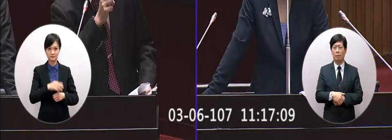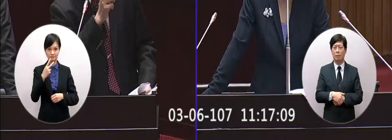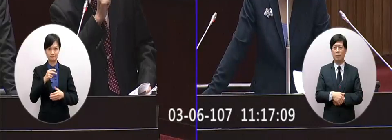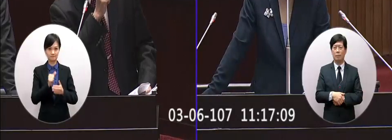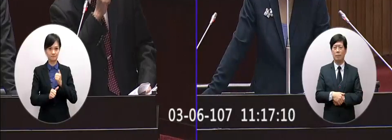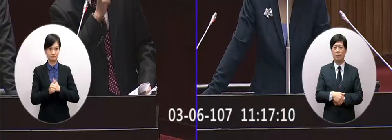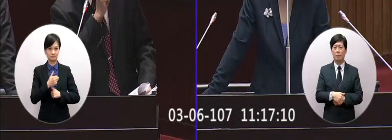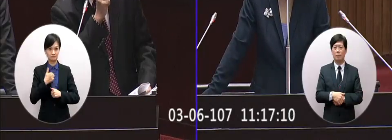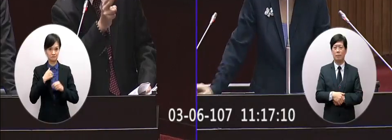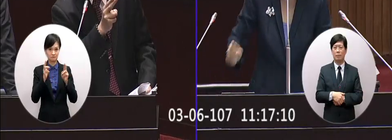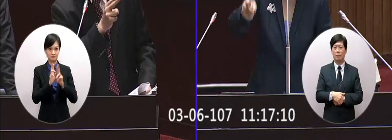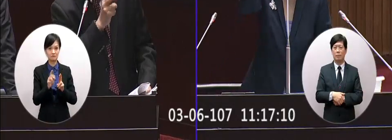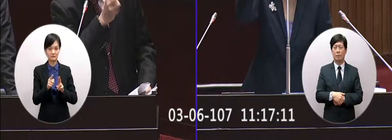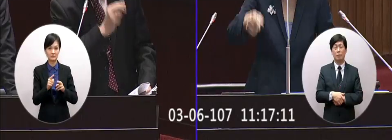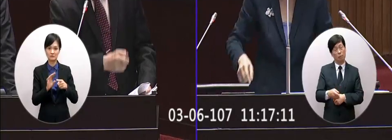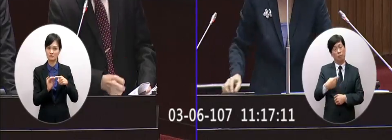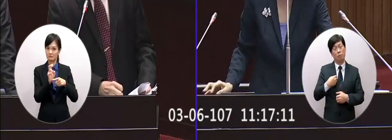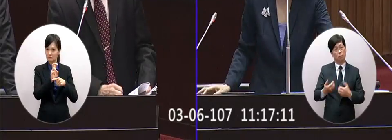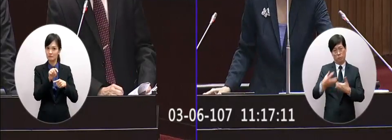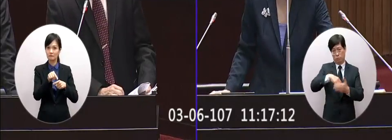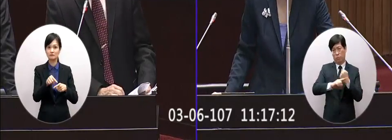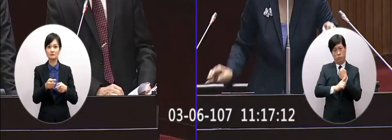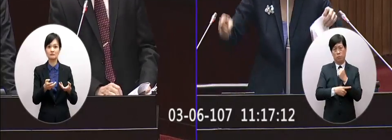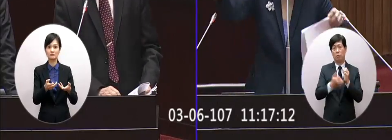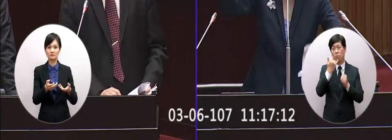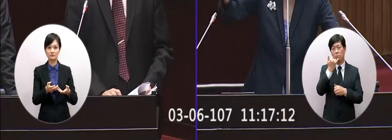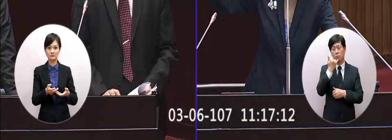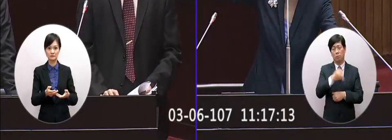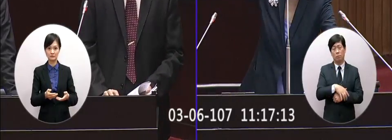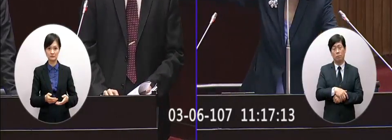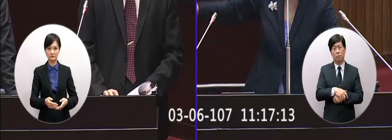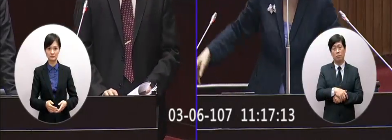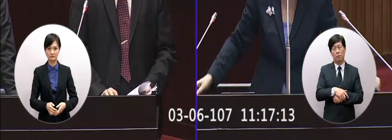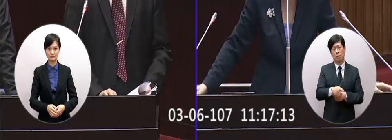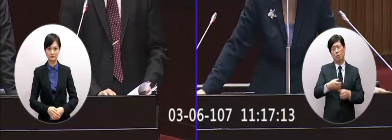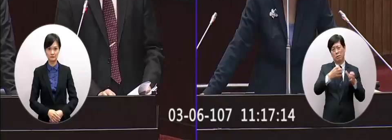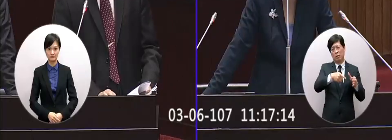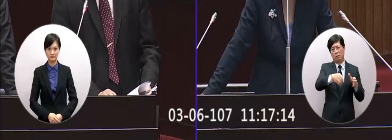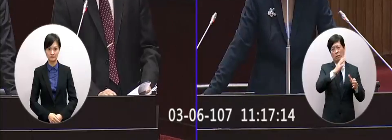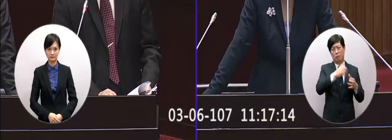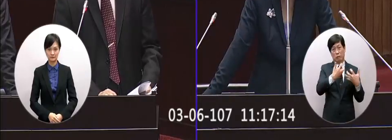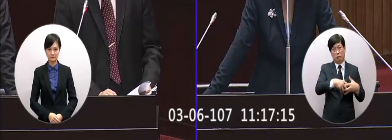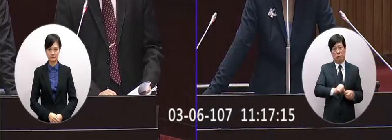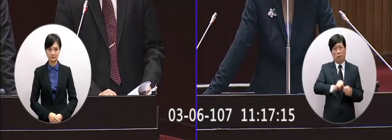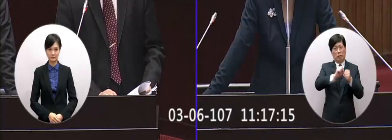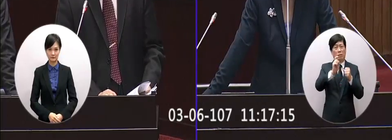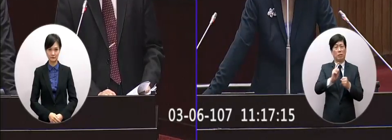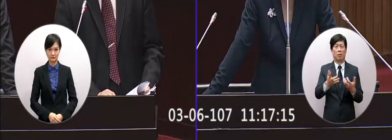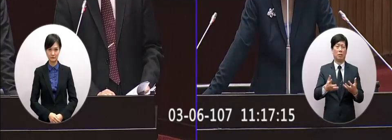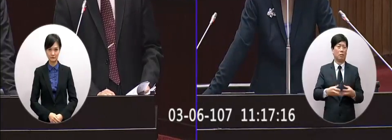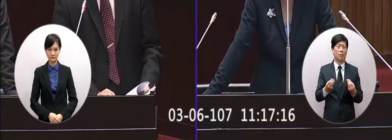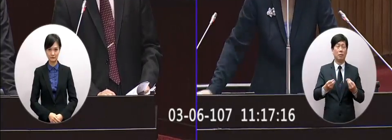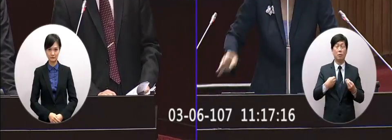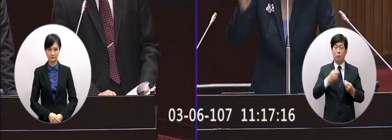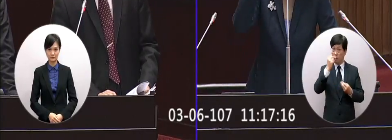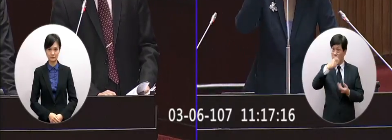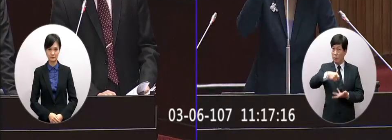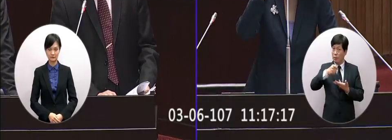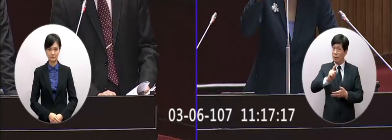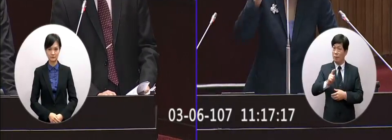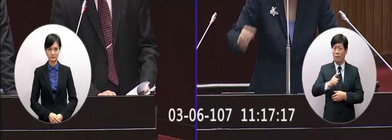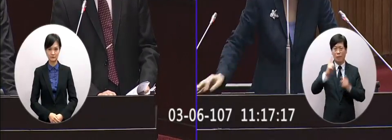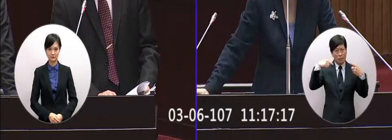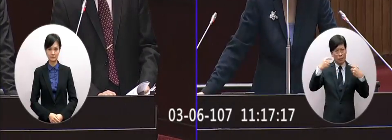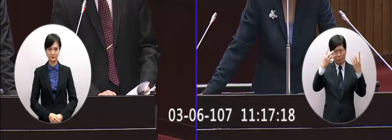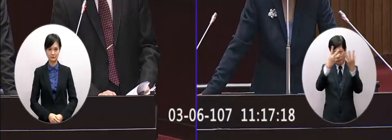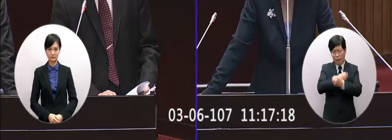能源20%是谈发电， 就把它入法，你就把它入法，你干嘛弄这个所谓的设备总量？为什么我要特别提出来？因为你常